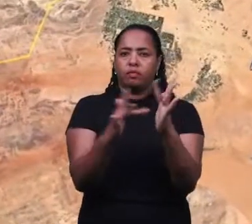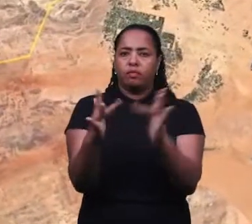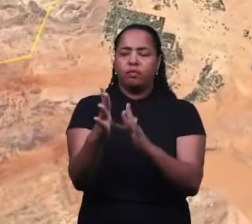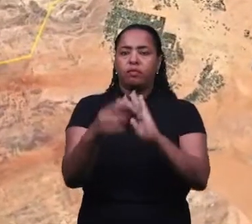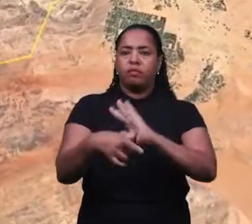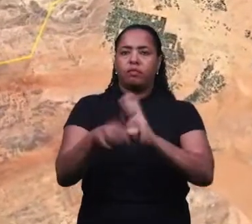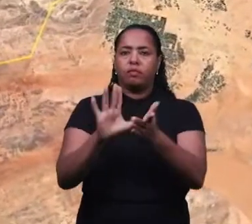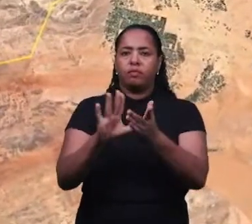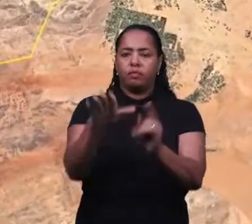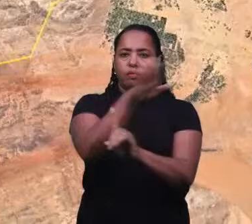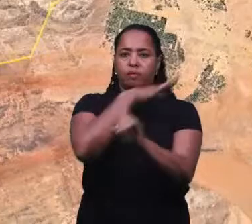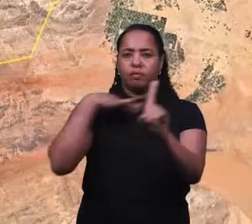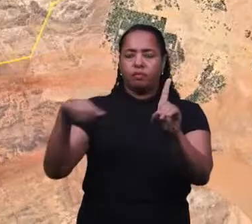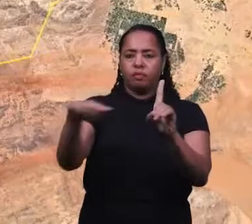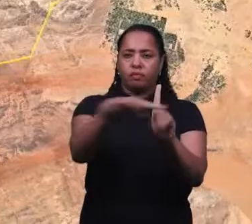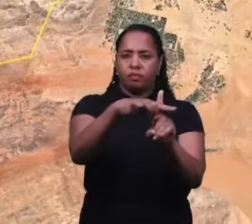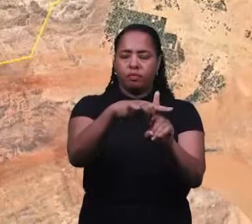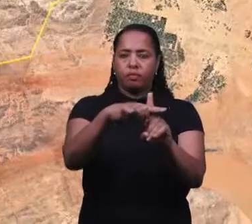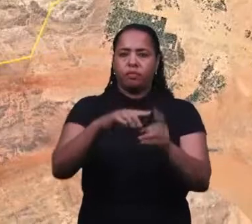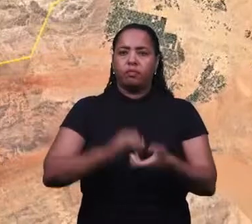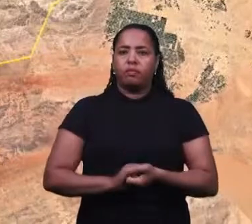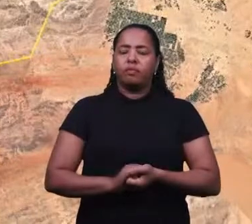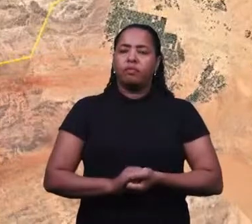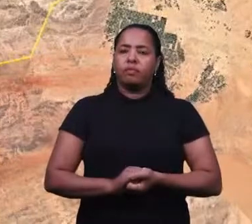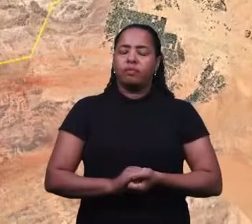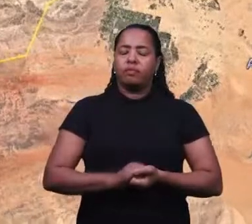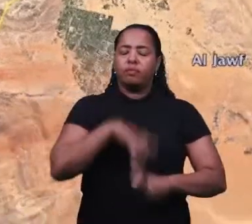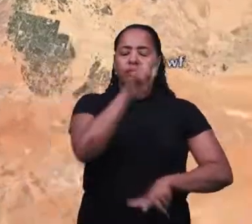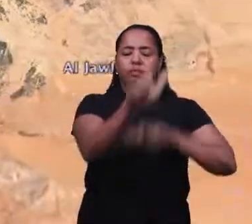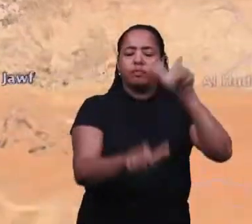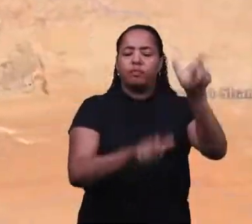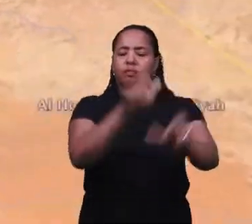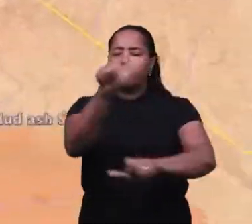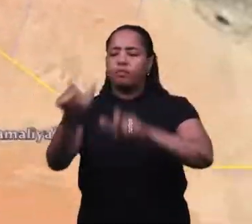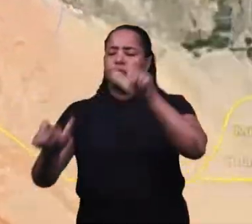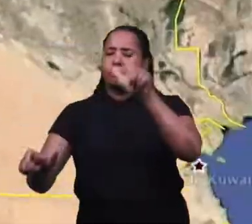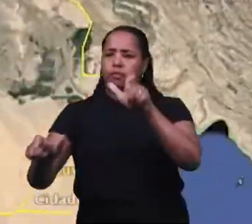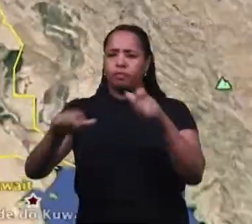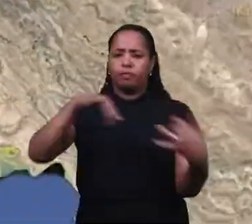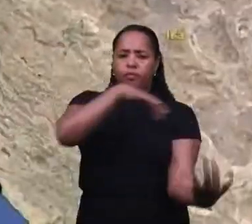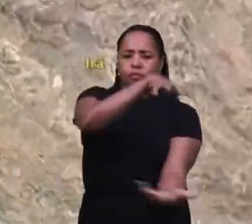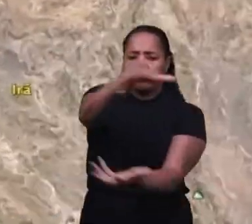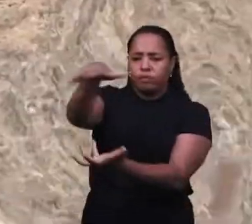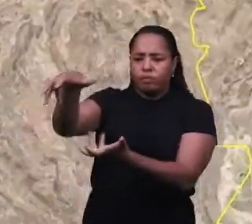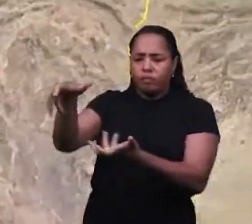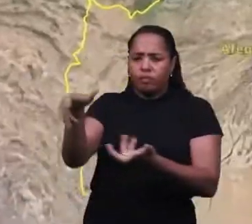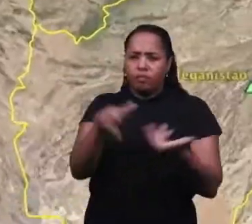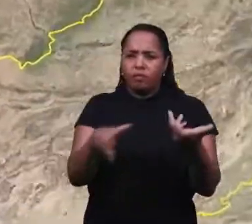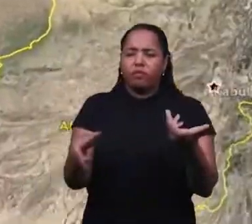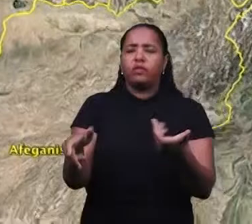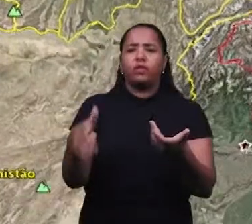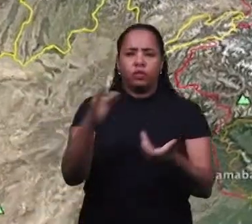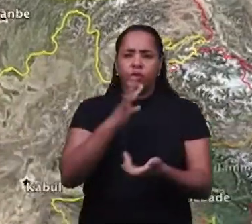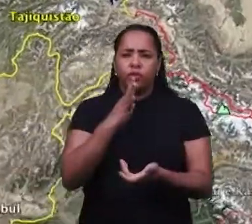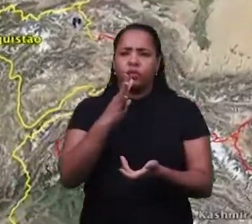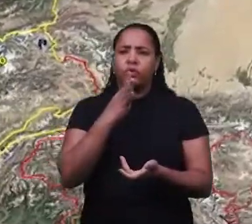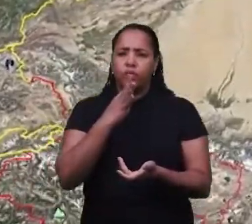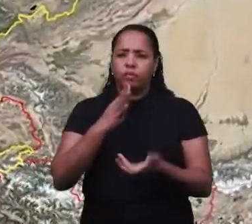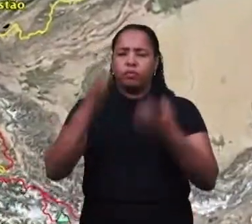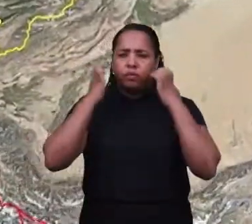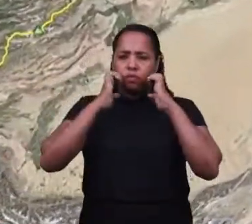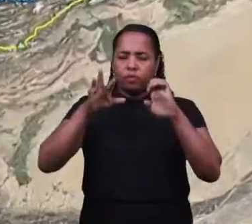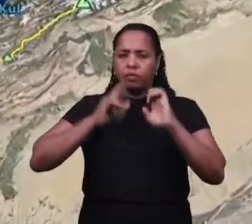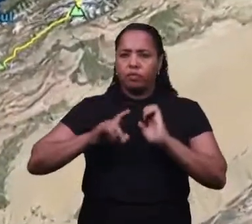Jésus à la veille de sa mort à la croix de Calvaire. Des personnes de toutes les parties du monde sont touchées